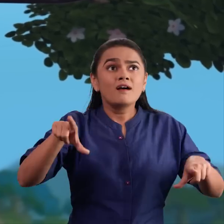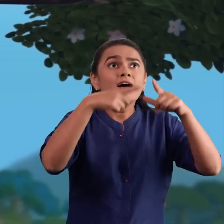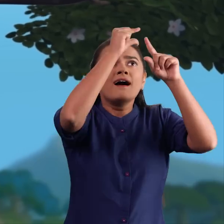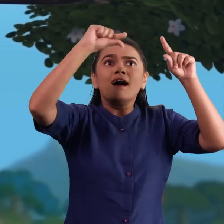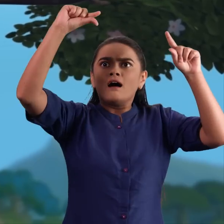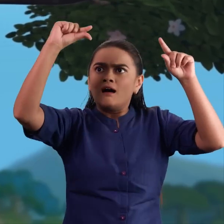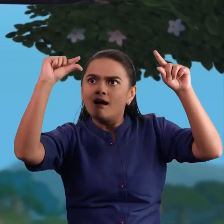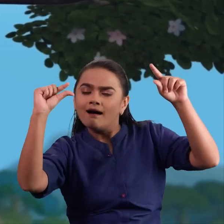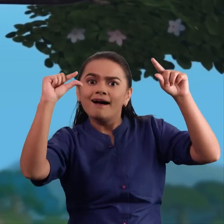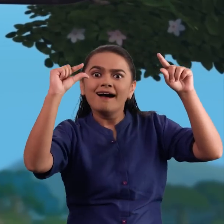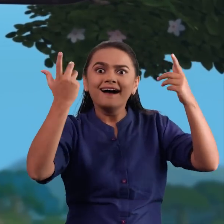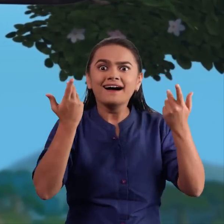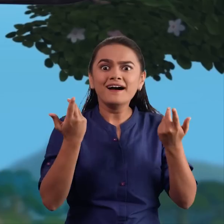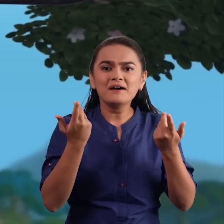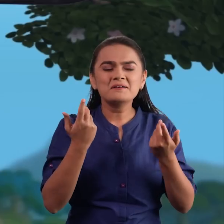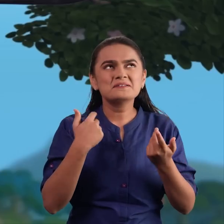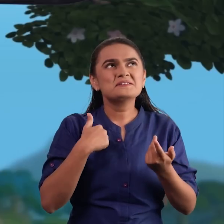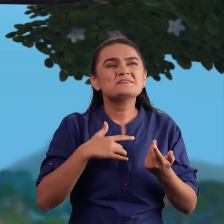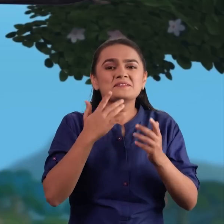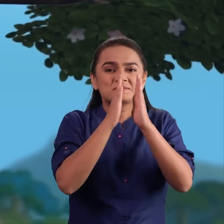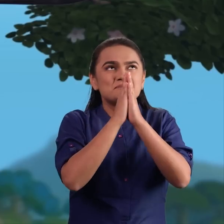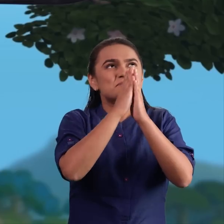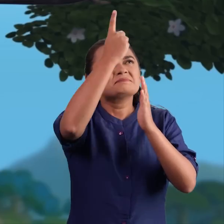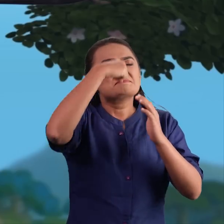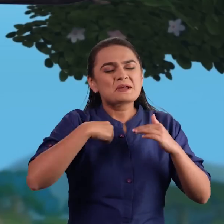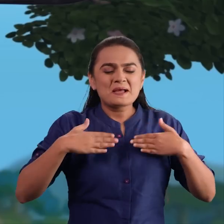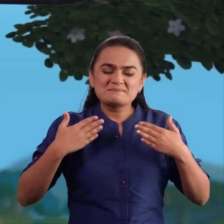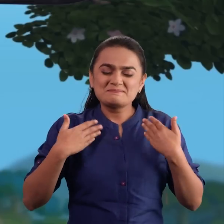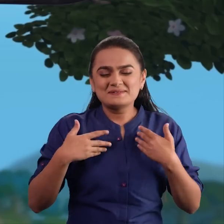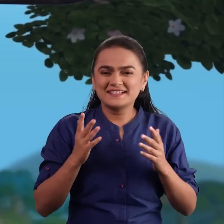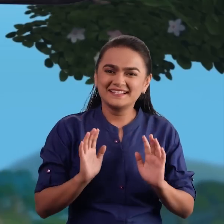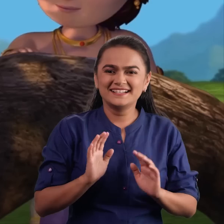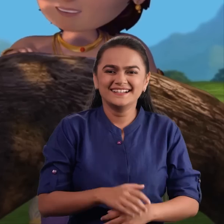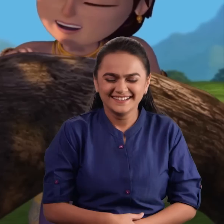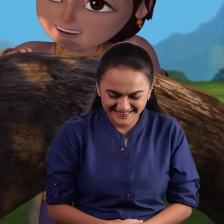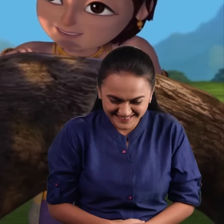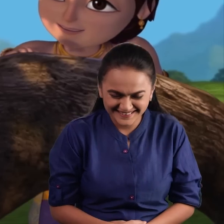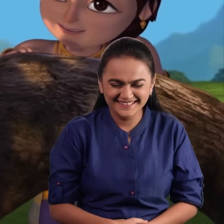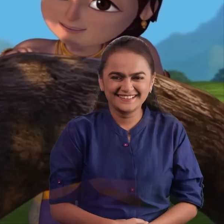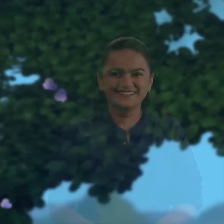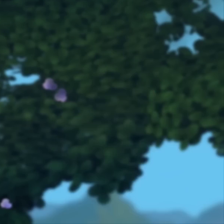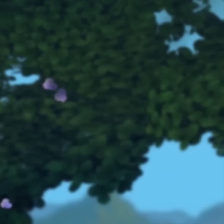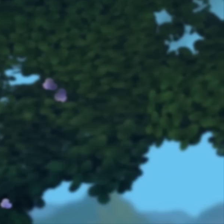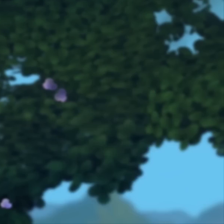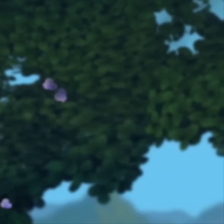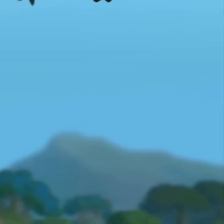ये डाल तो झुक गई। लगता है ईश्वर मुझ पर प्रसन्न है।